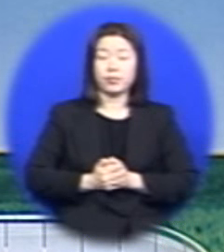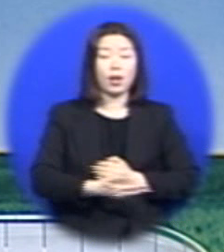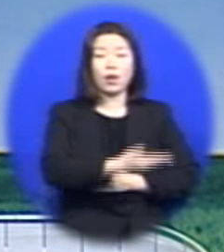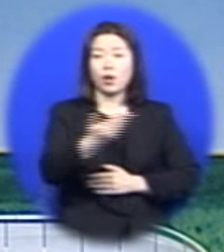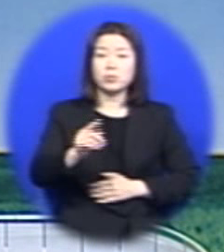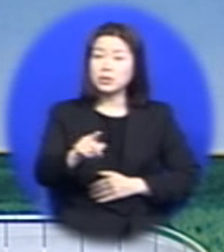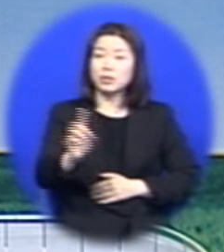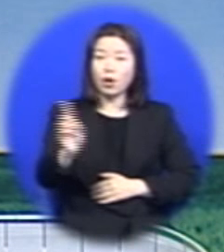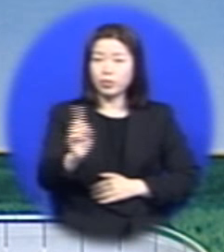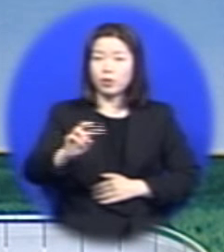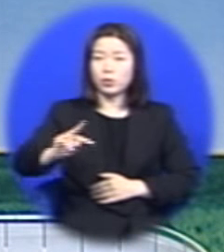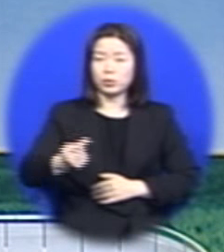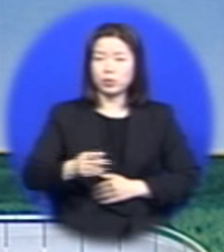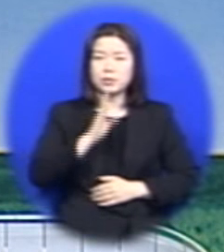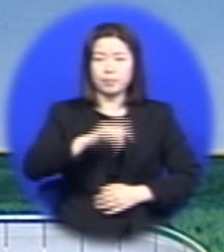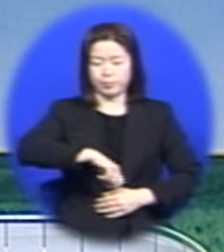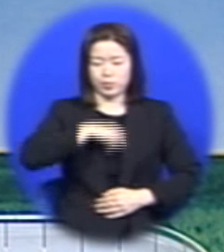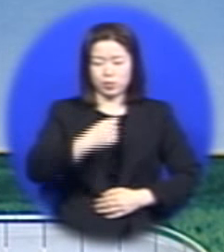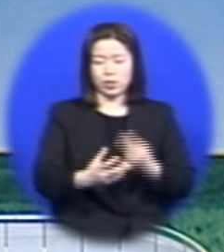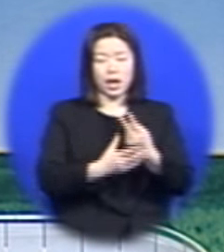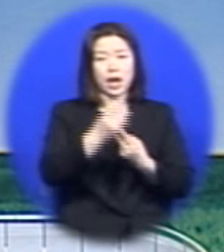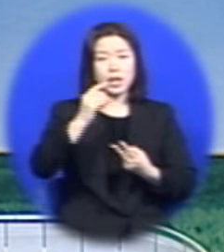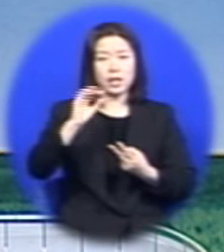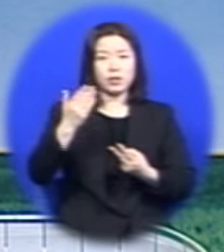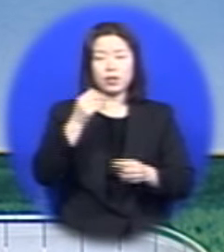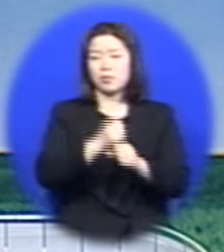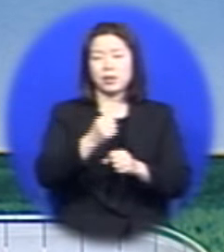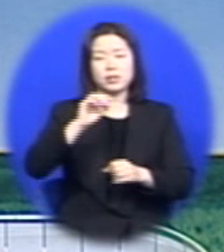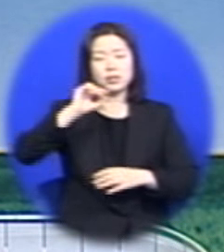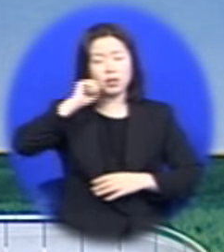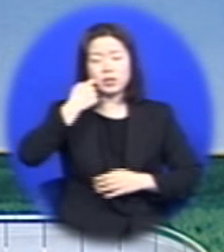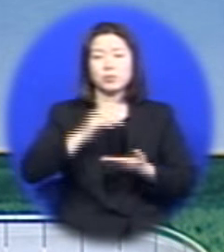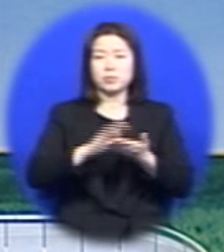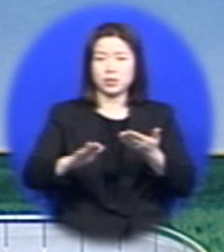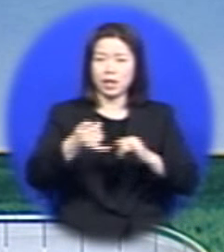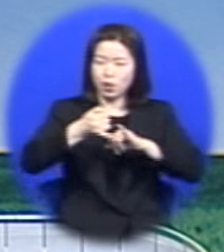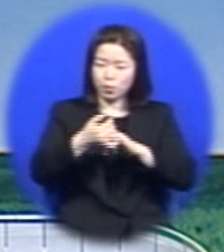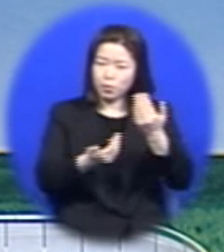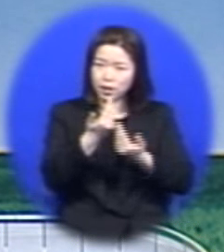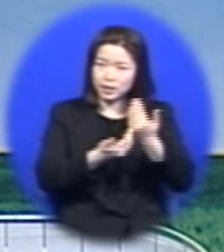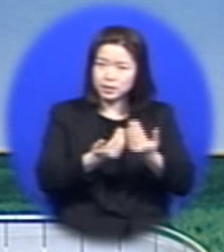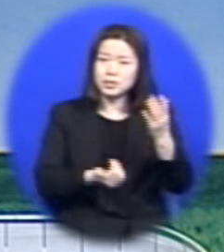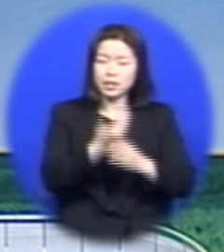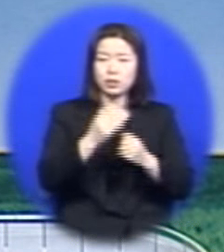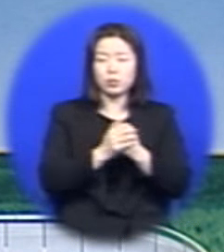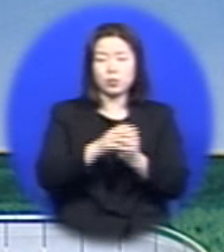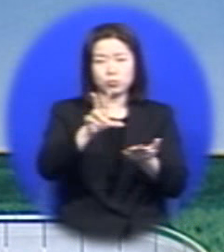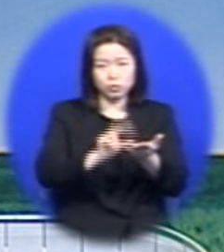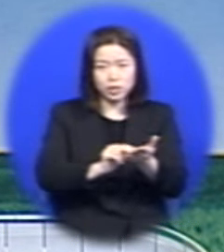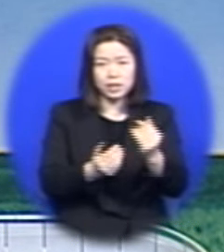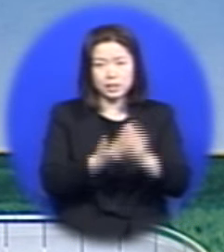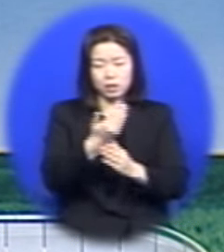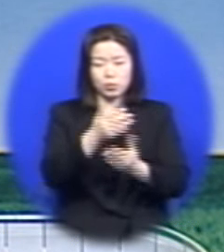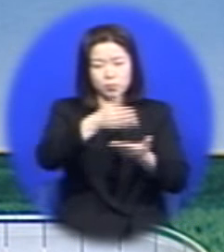여러분 그 어떤 것도 진정으로 우리를 하나되게 못 만듭니다. 반드시 갈등이 생기고 문제가 생기고 갈라지고